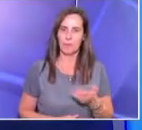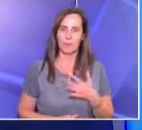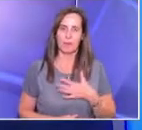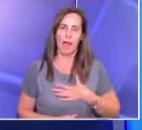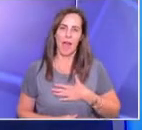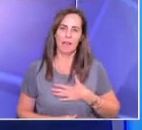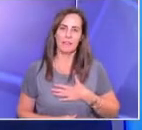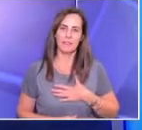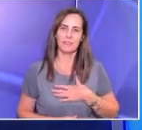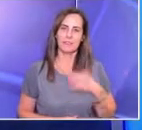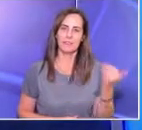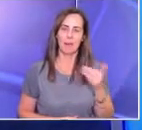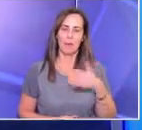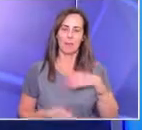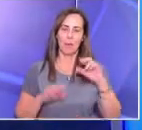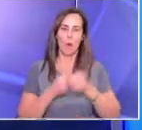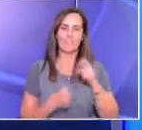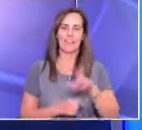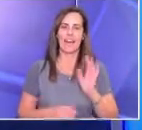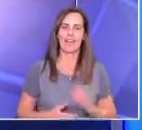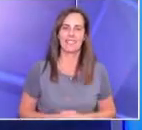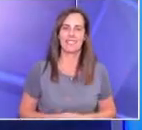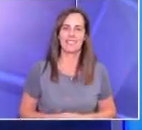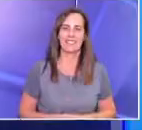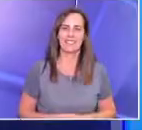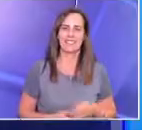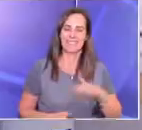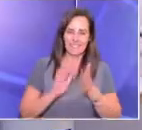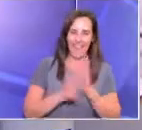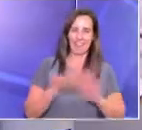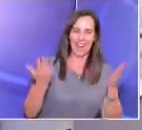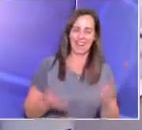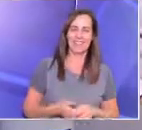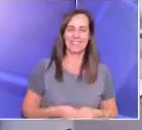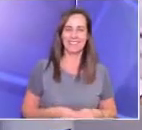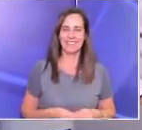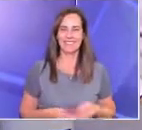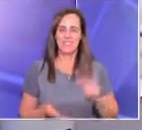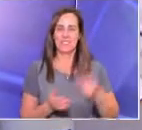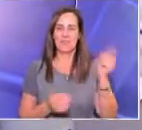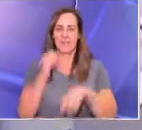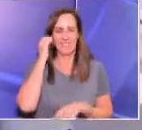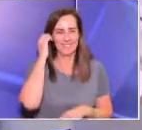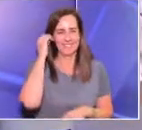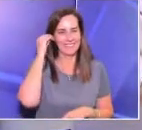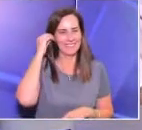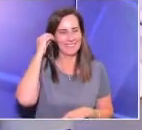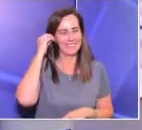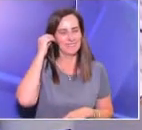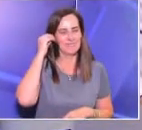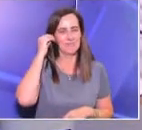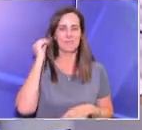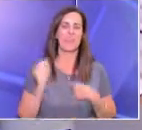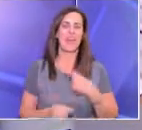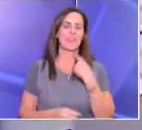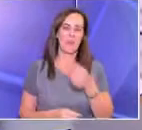אני... כל פעם אני משביט לך את הסמכות. די כבר, די. אז אני אומר לך... אוקיי, אומרים לי שבשביל זה אתה פועל תשביט. לא, אני אומר,